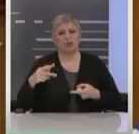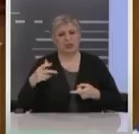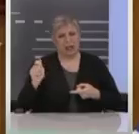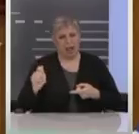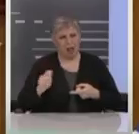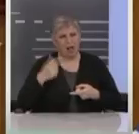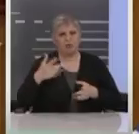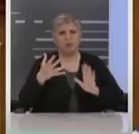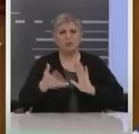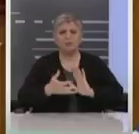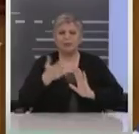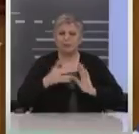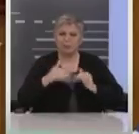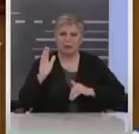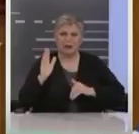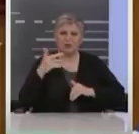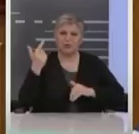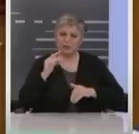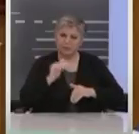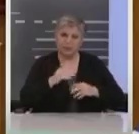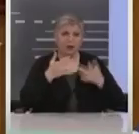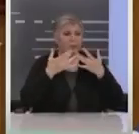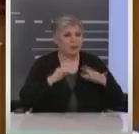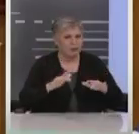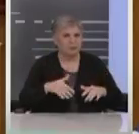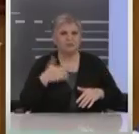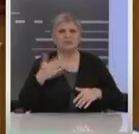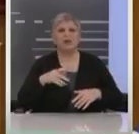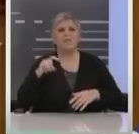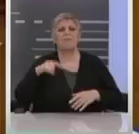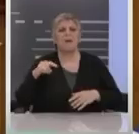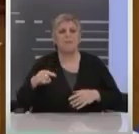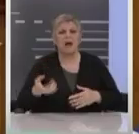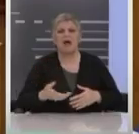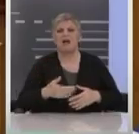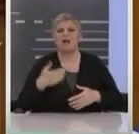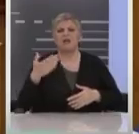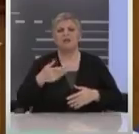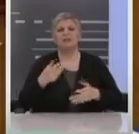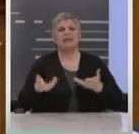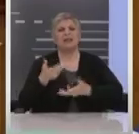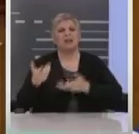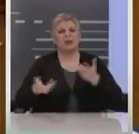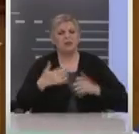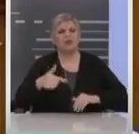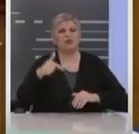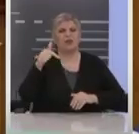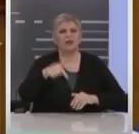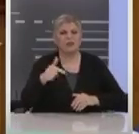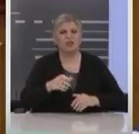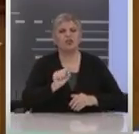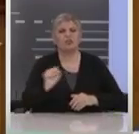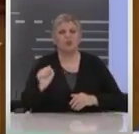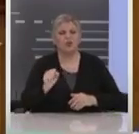πάνω από 5 φορές. Του κυρίου Παπά, του Καμένου, του Πάνου, του Γαβρόγλου, του Σκουρλέτη,